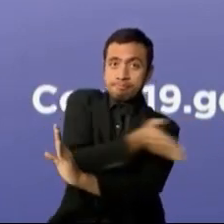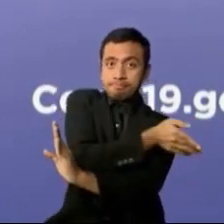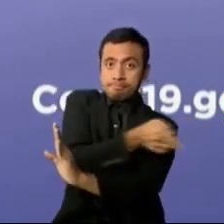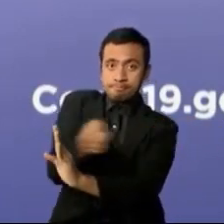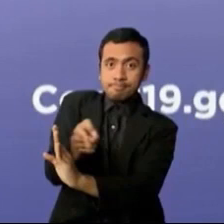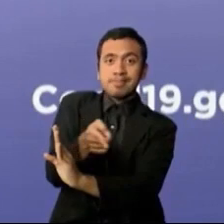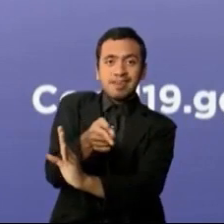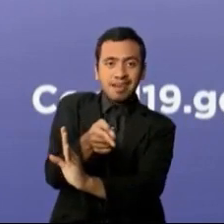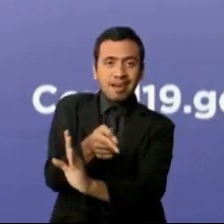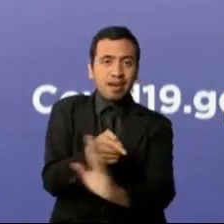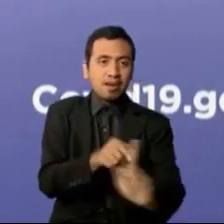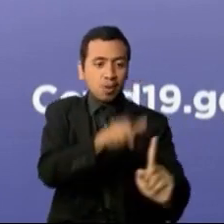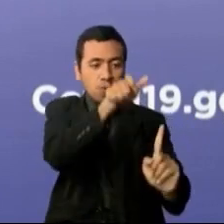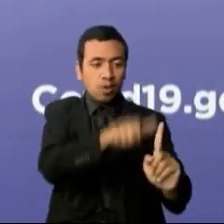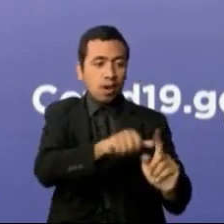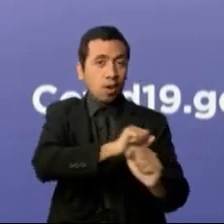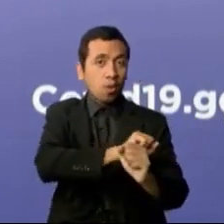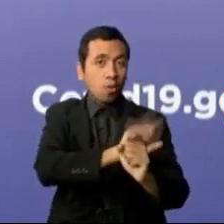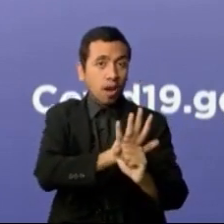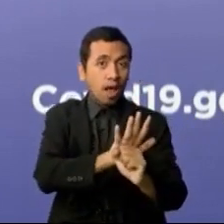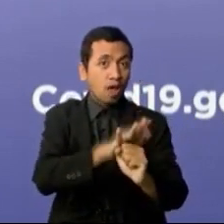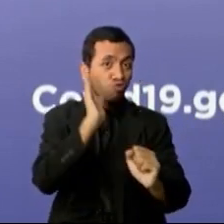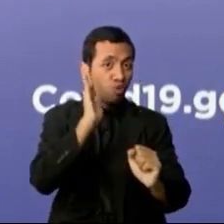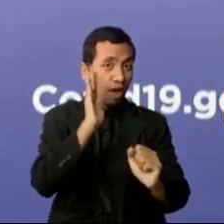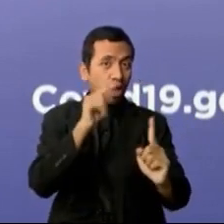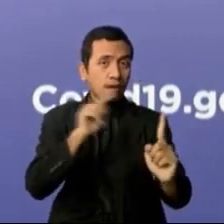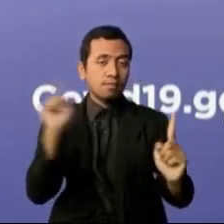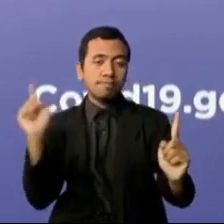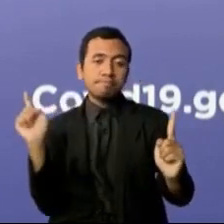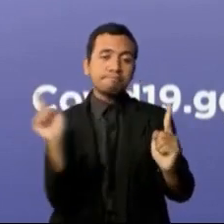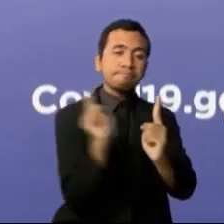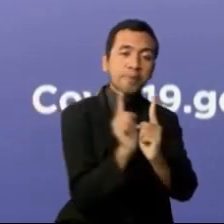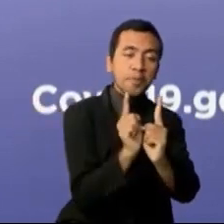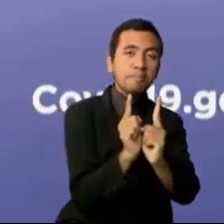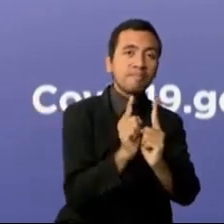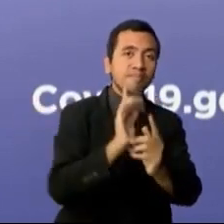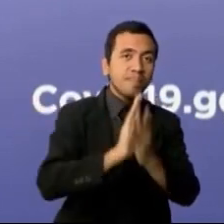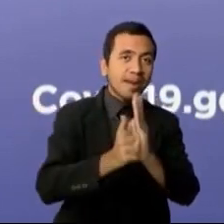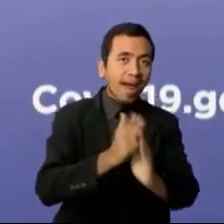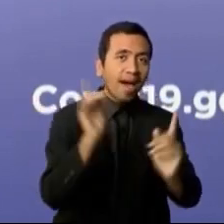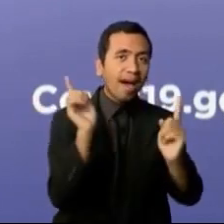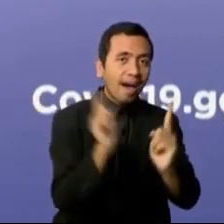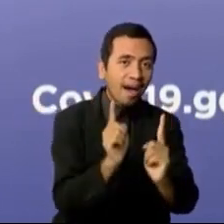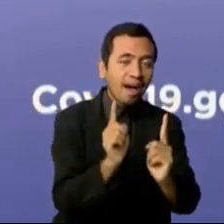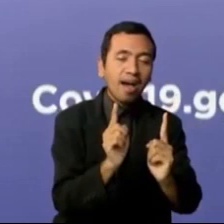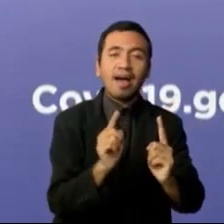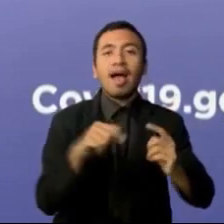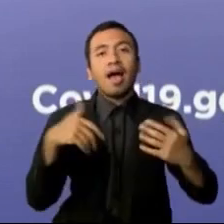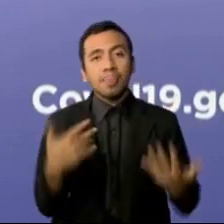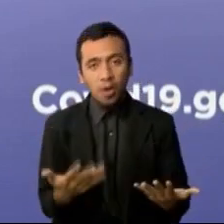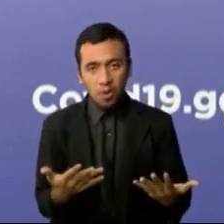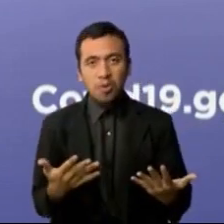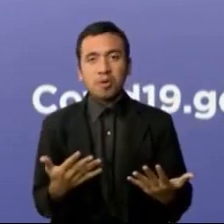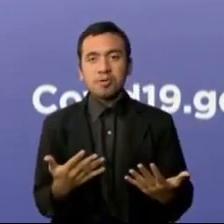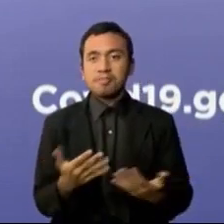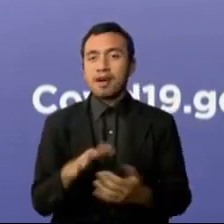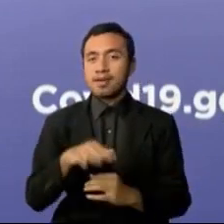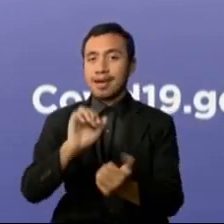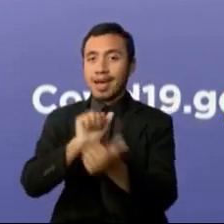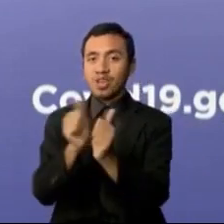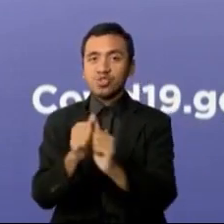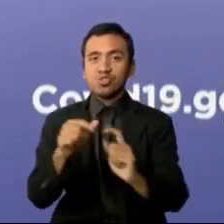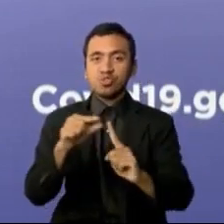dengan kasus yang sudah terkonfirmasi positif atau kontak dengan kasus